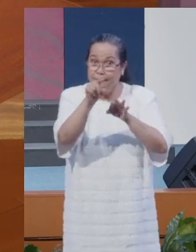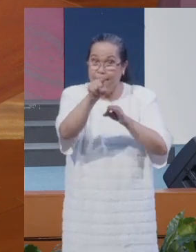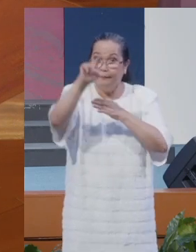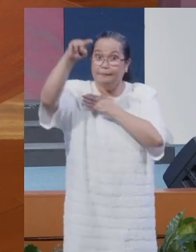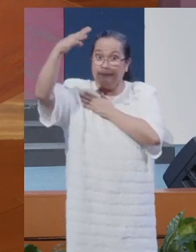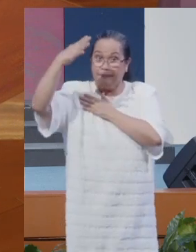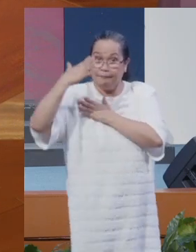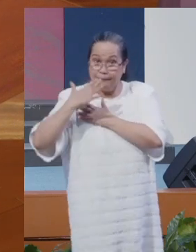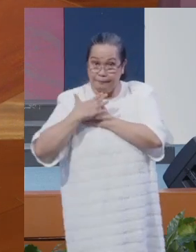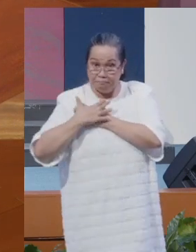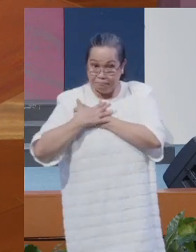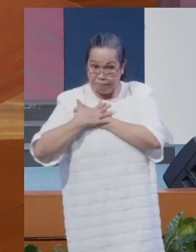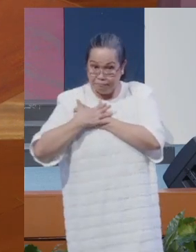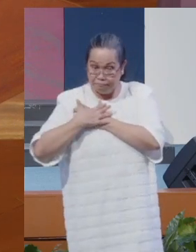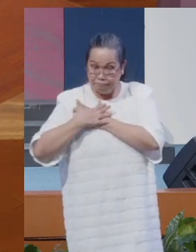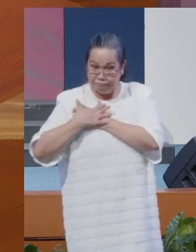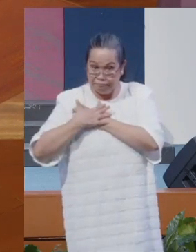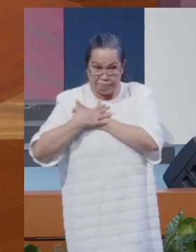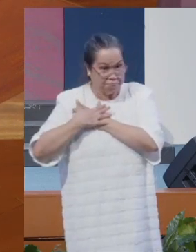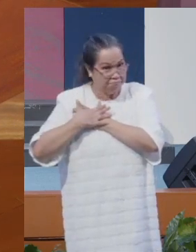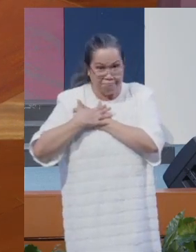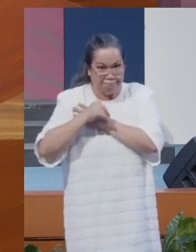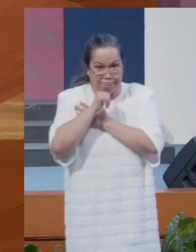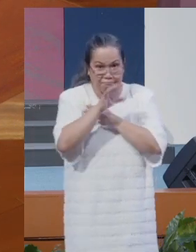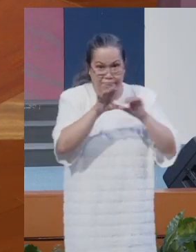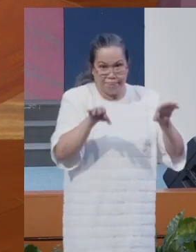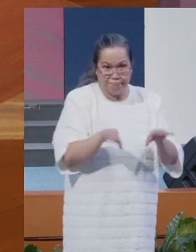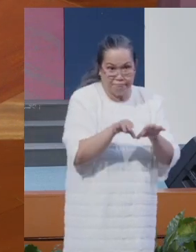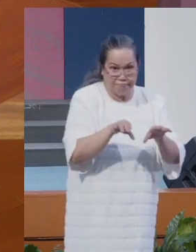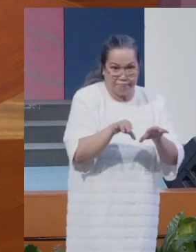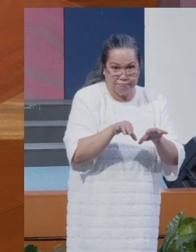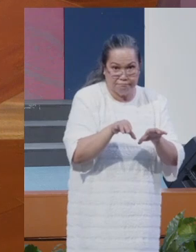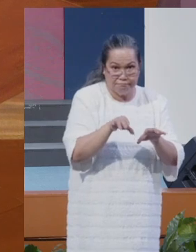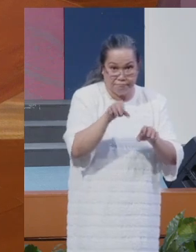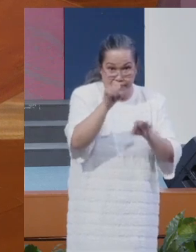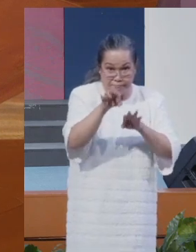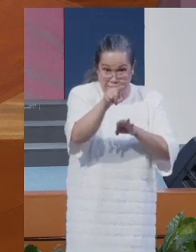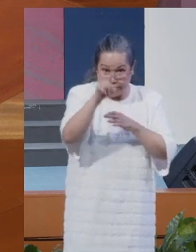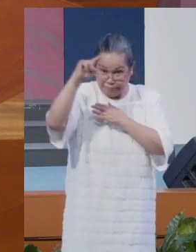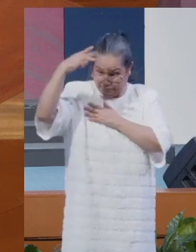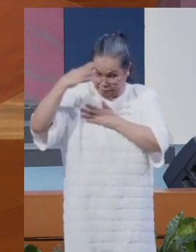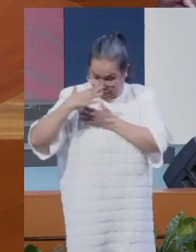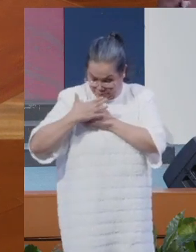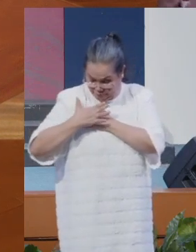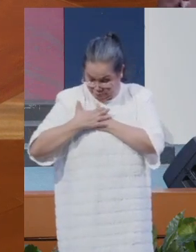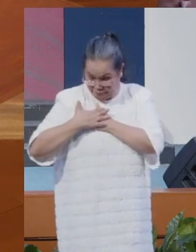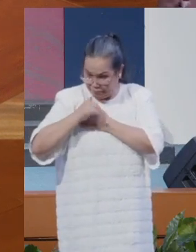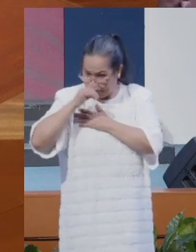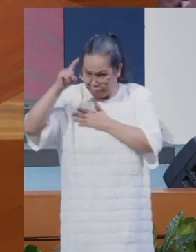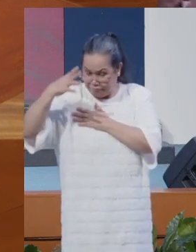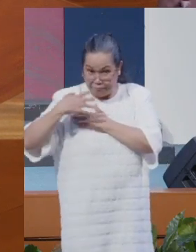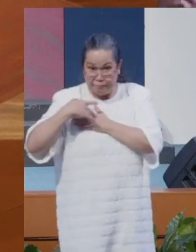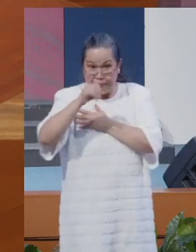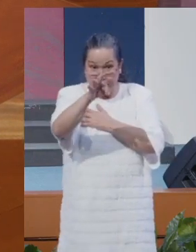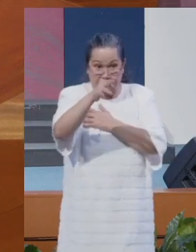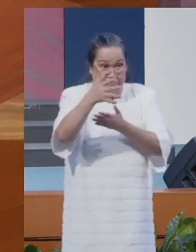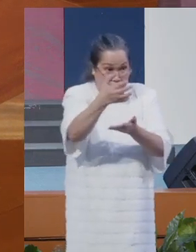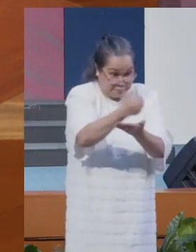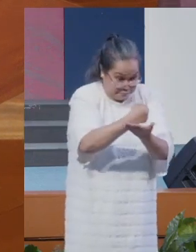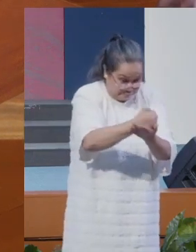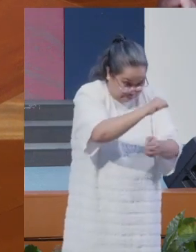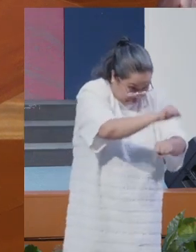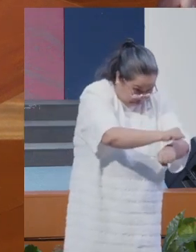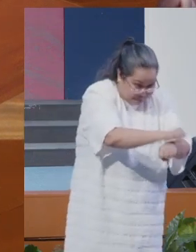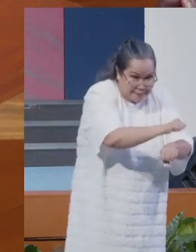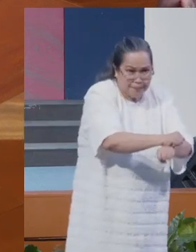grace, it is no longer on the basis of works. Otherwise, grace would no longer be grace. Ang ginawa po